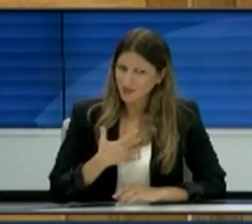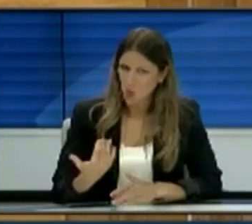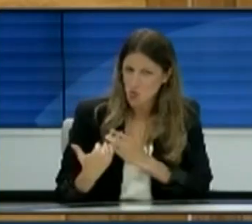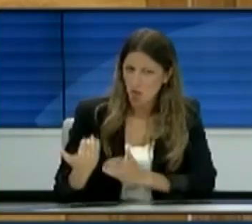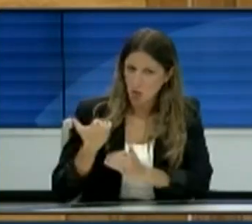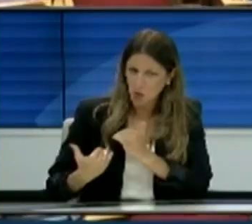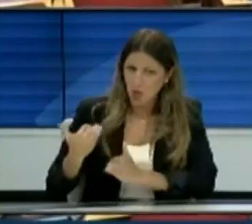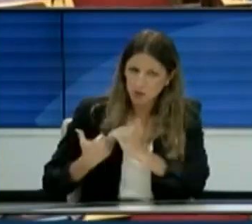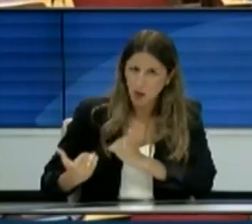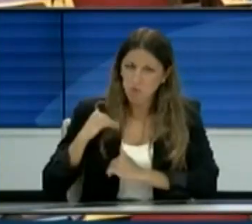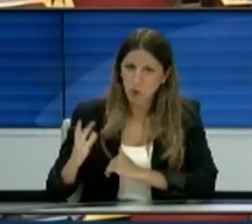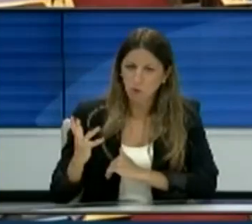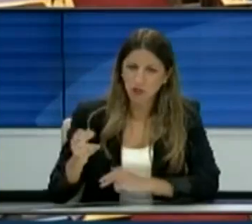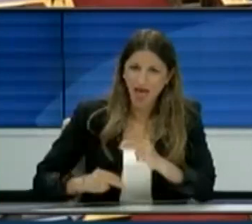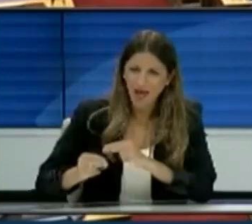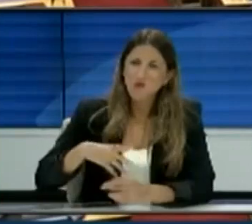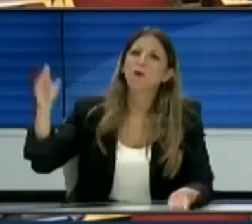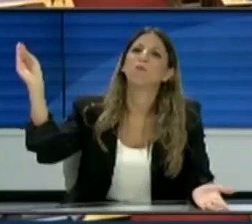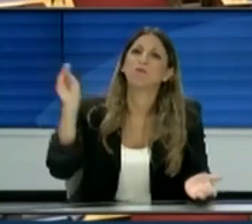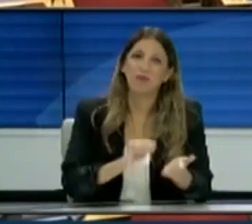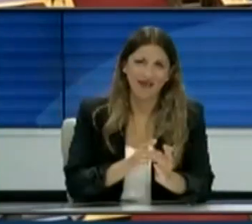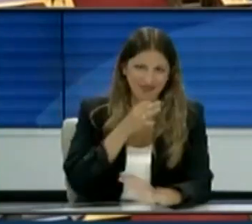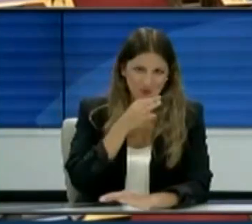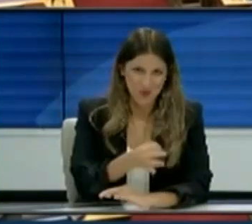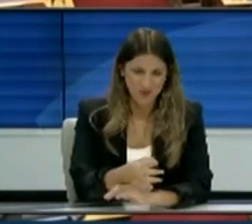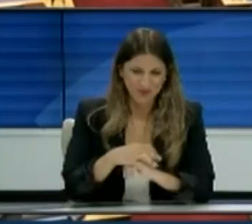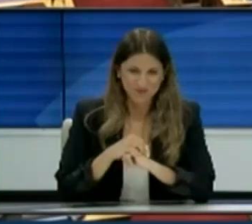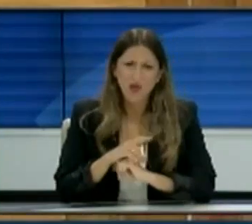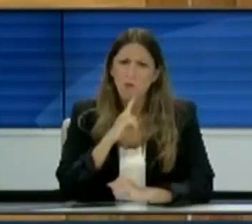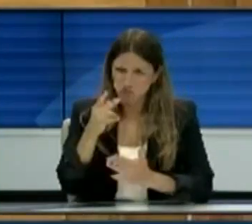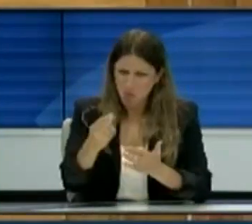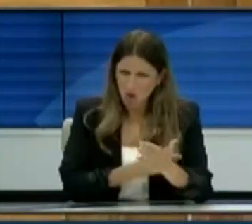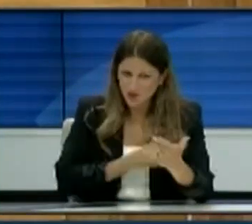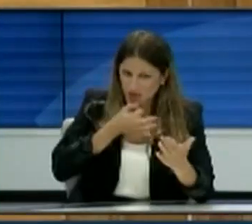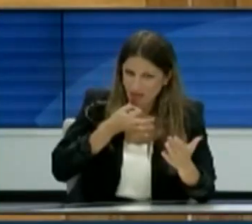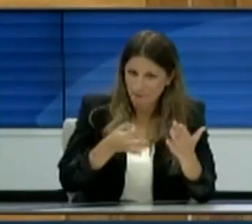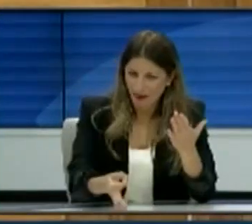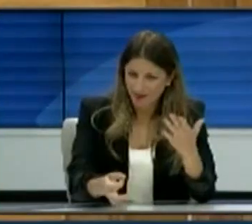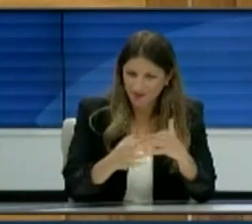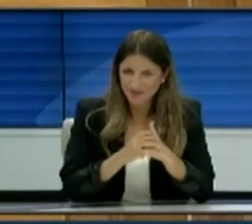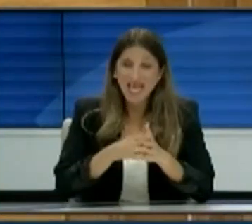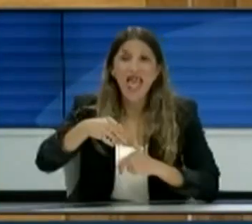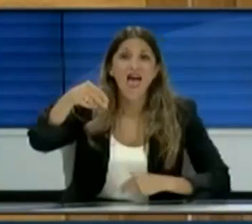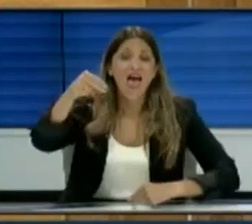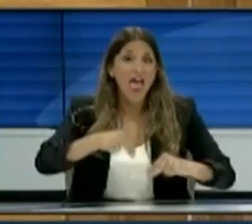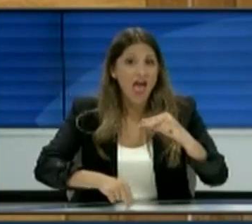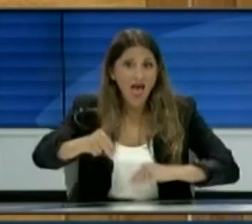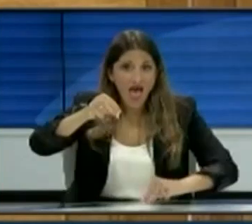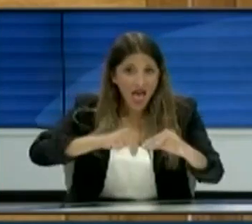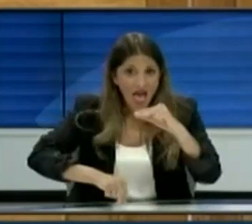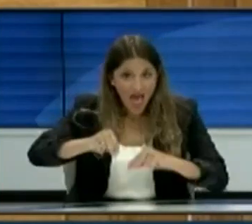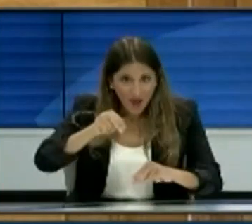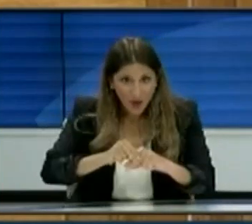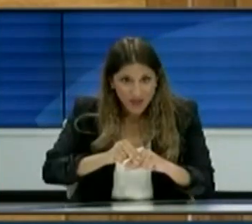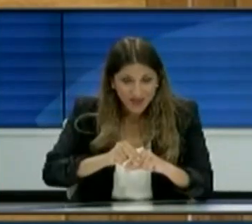έρθουμε να προκηρύξουμε εκλογές, θα σας ξαναπώ για ακόμα μια φορά αυτό το οποίο σας έχω πει πολλές φορές, ότι οι εκλογές θα γίνουν στο